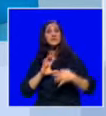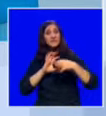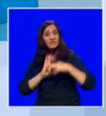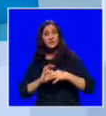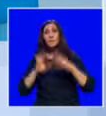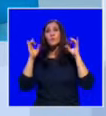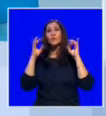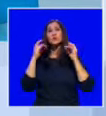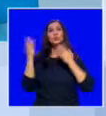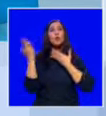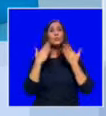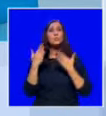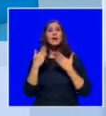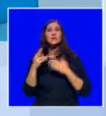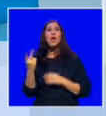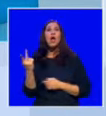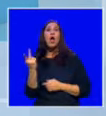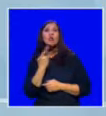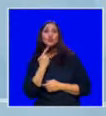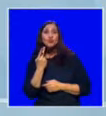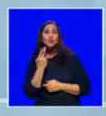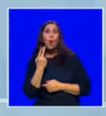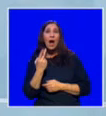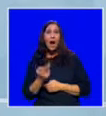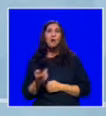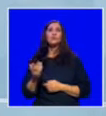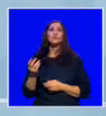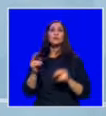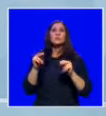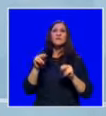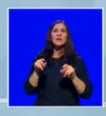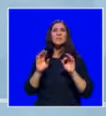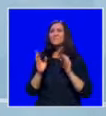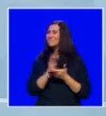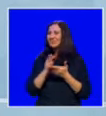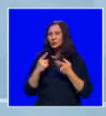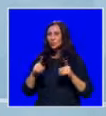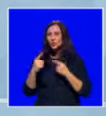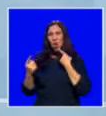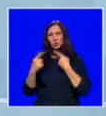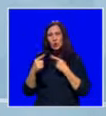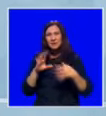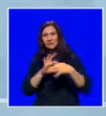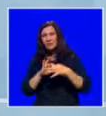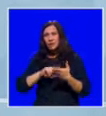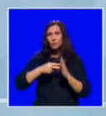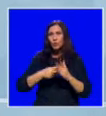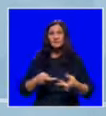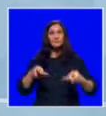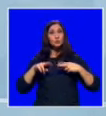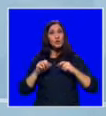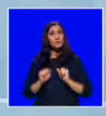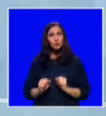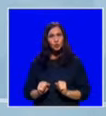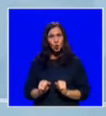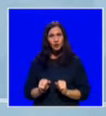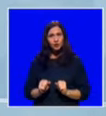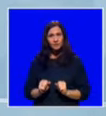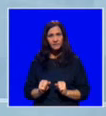с професионалното образование, с дуалното образование, те, между другото, са и условия, свързани с плана за възстановяване и устойчивост.